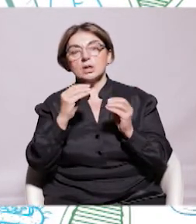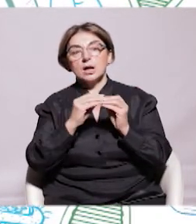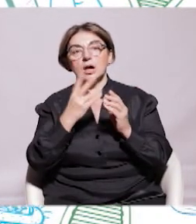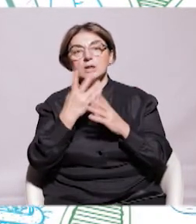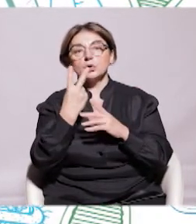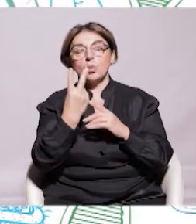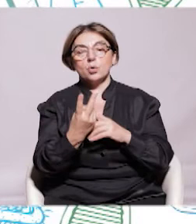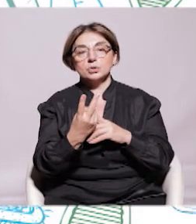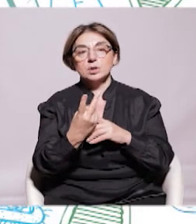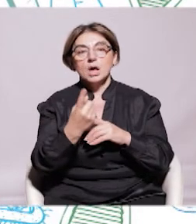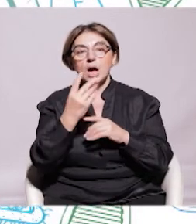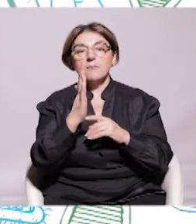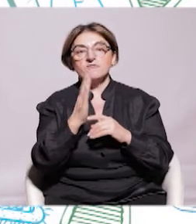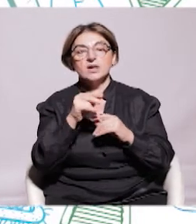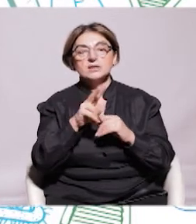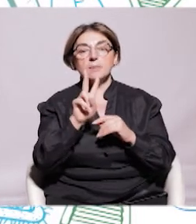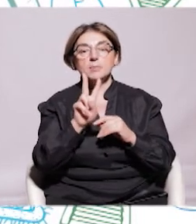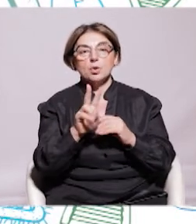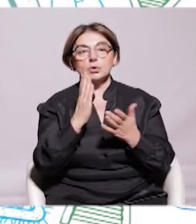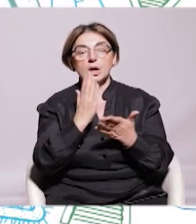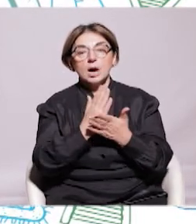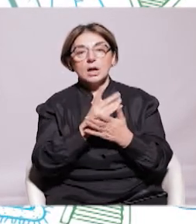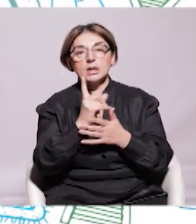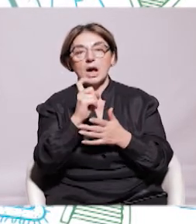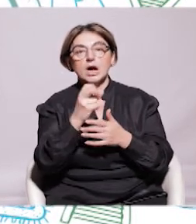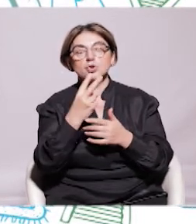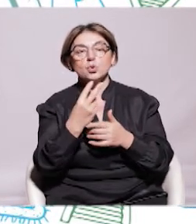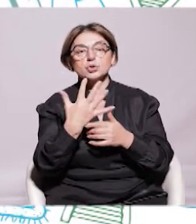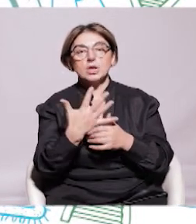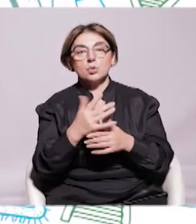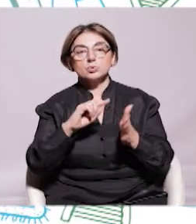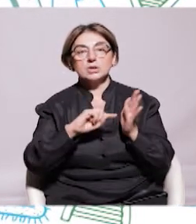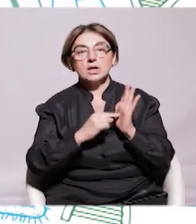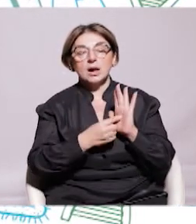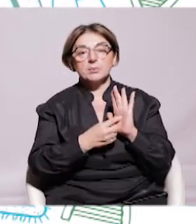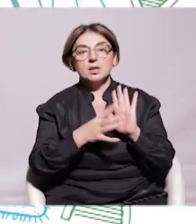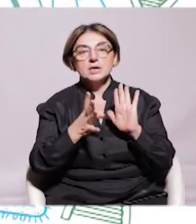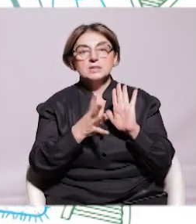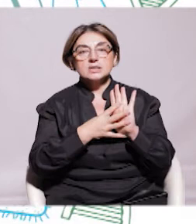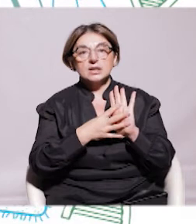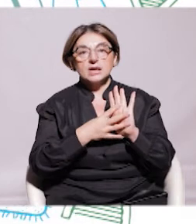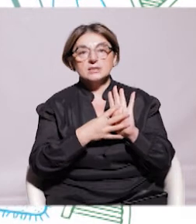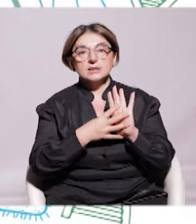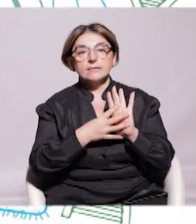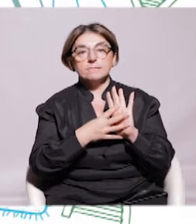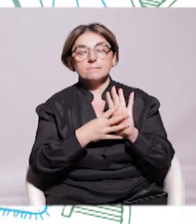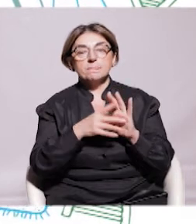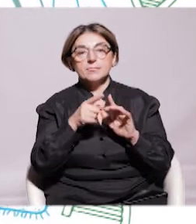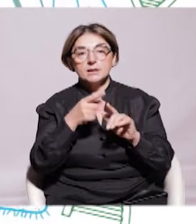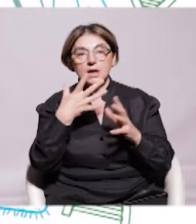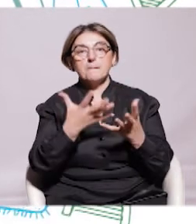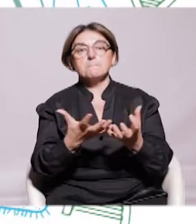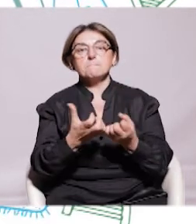გაყოფილი 10-ზე 2. ანუ VT მეორე ტოლია 125 გამრავლებული 9-ზე